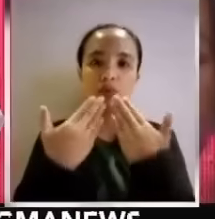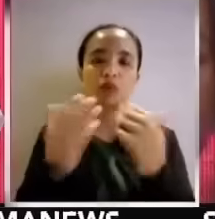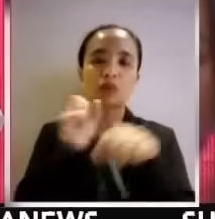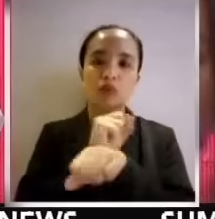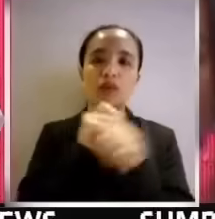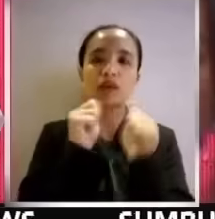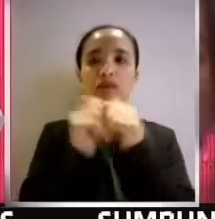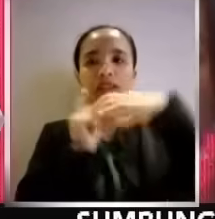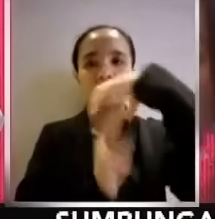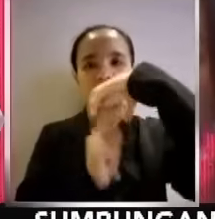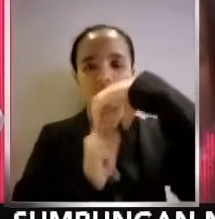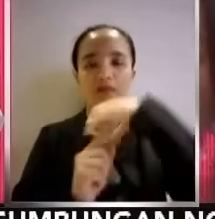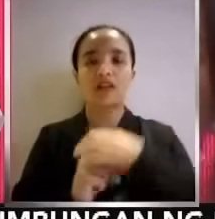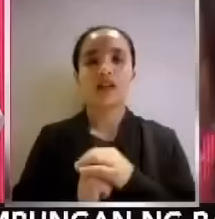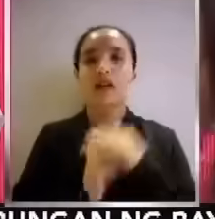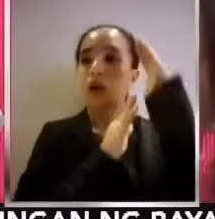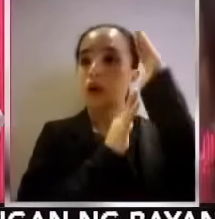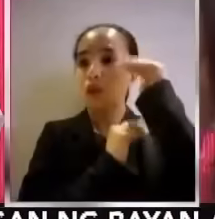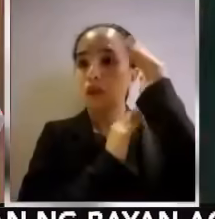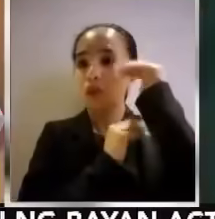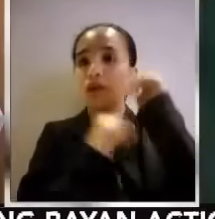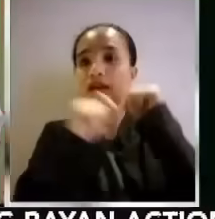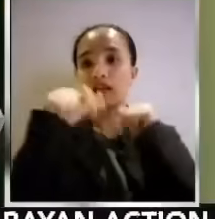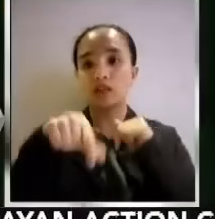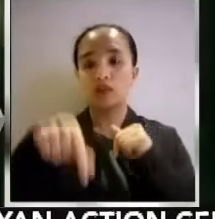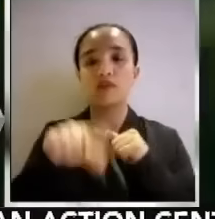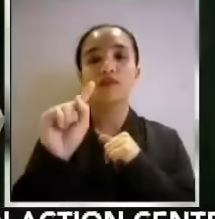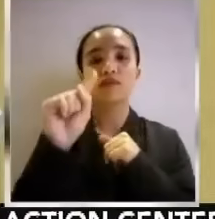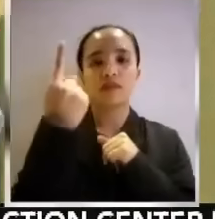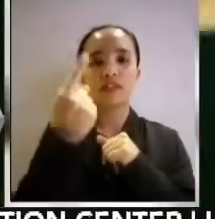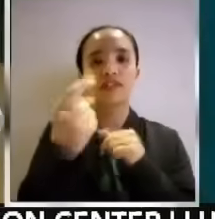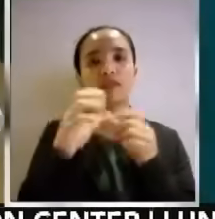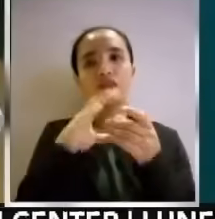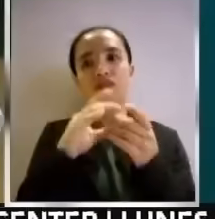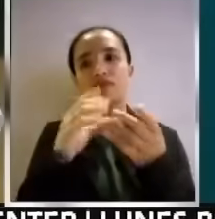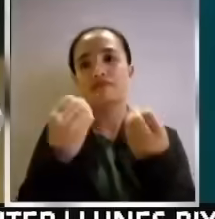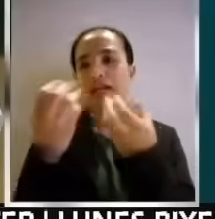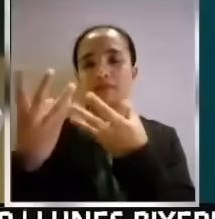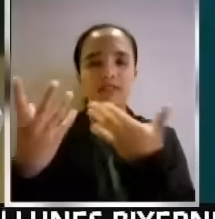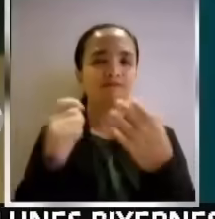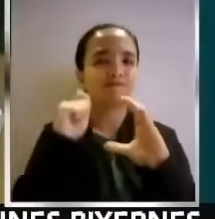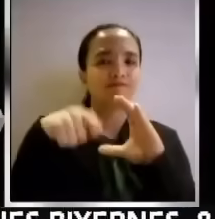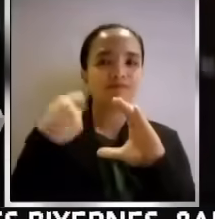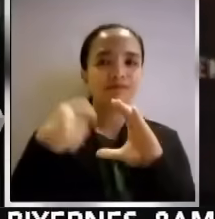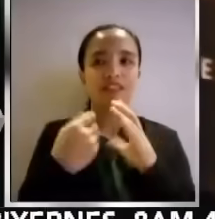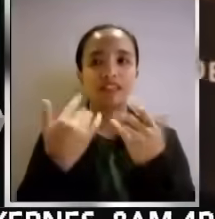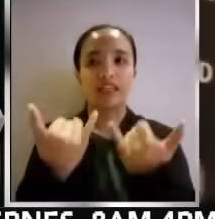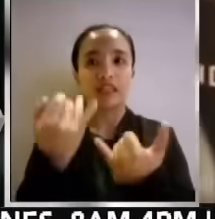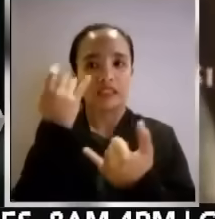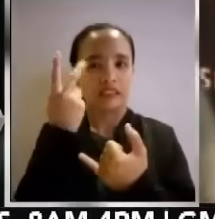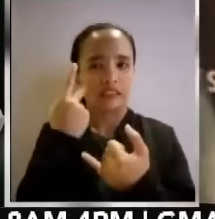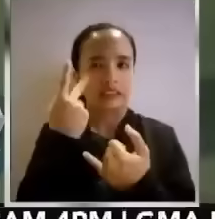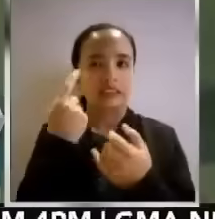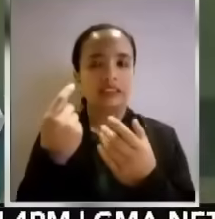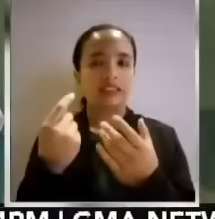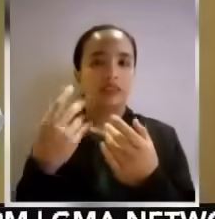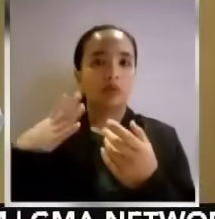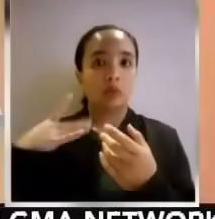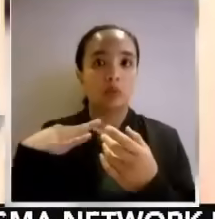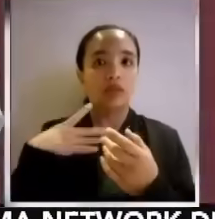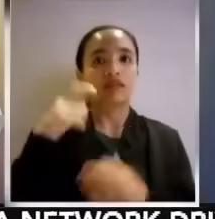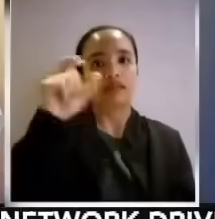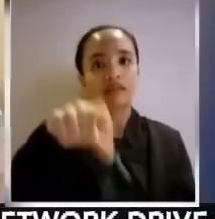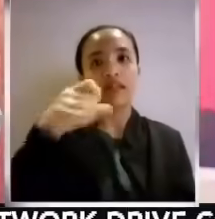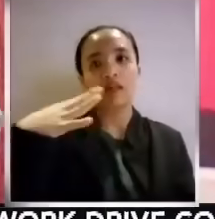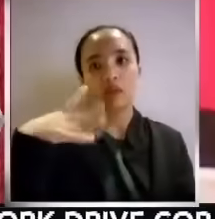that this is first of many. Brace yourself sa matinding finale. Kailangan nilang abangan kung mag-reconcile